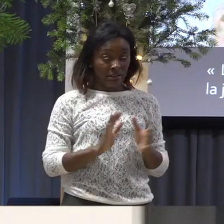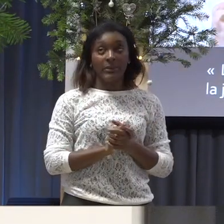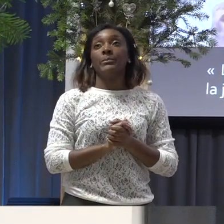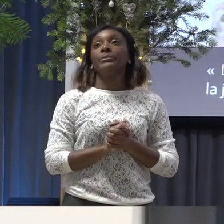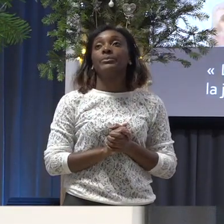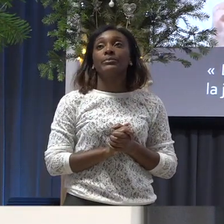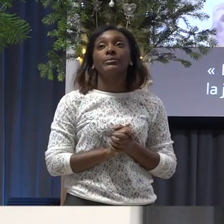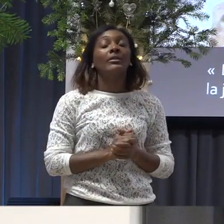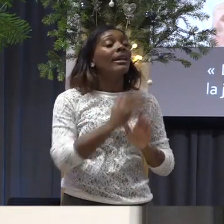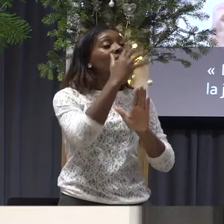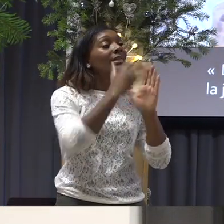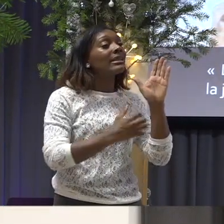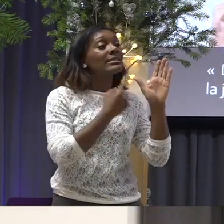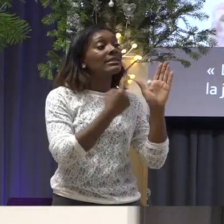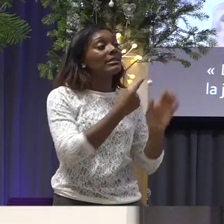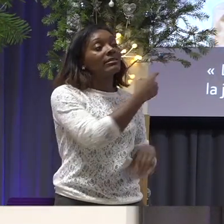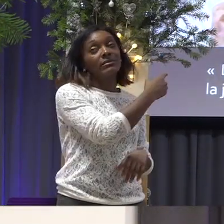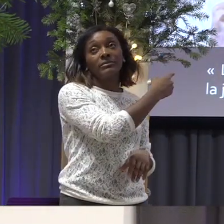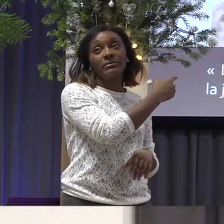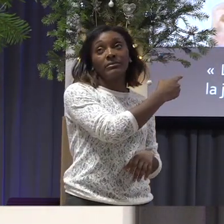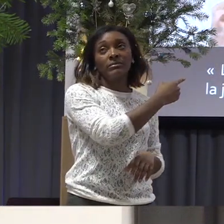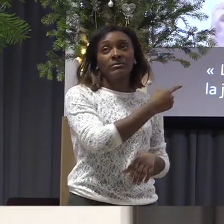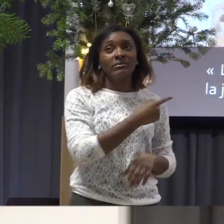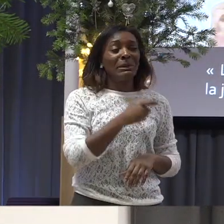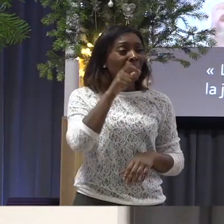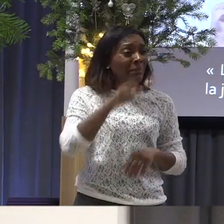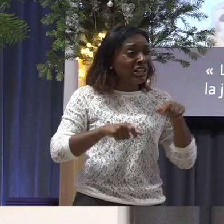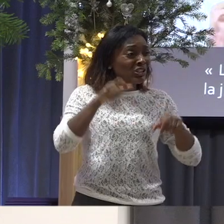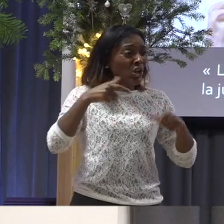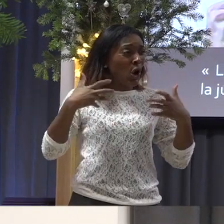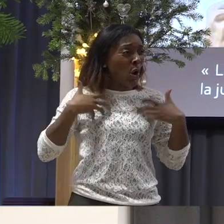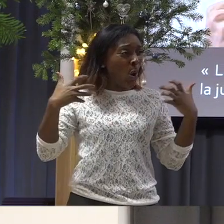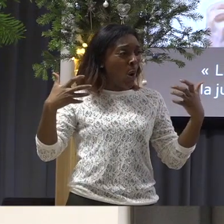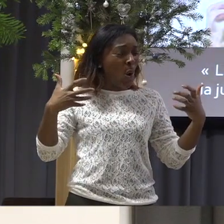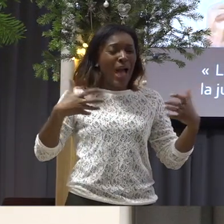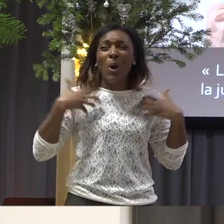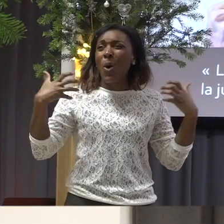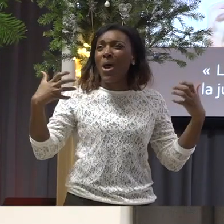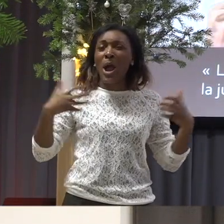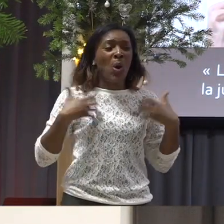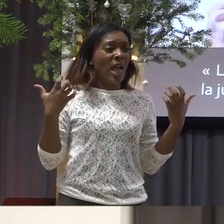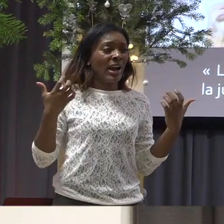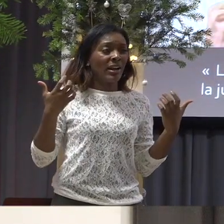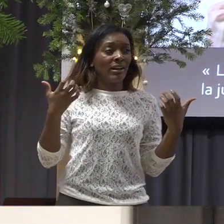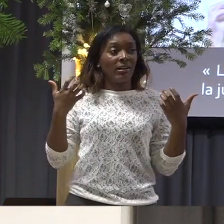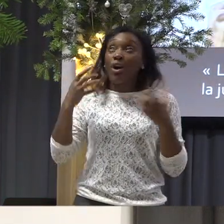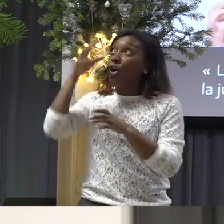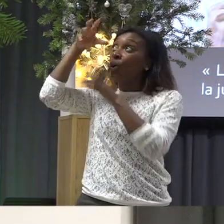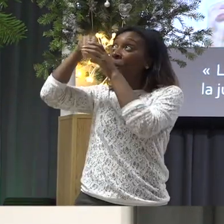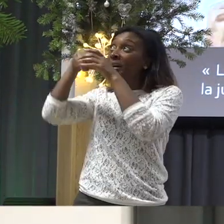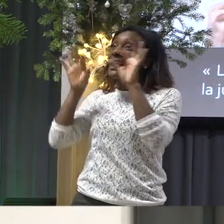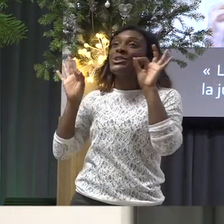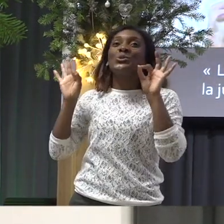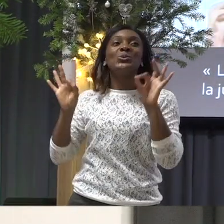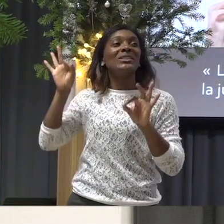l'homme n'accomplit pas la justice de Dieu. Par moments, blessé, déçu, meurtri,